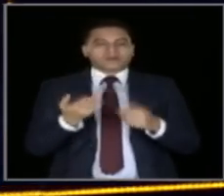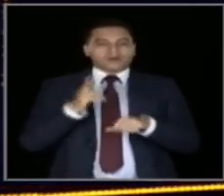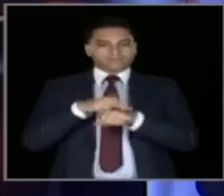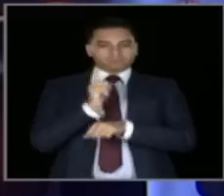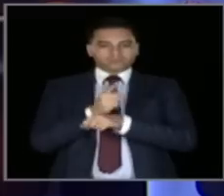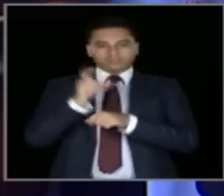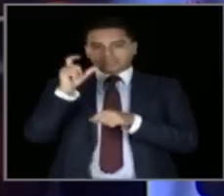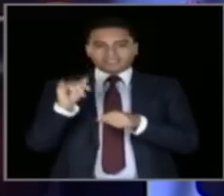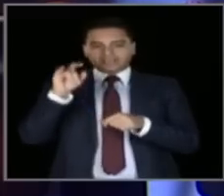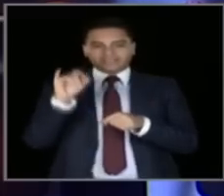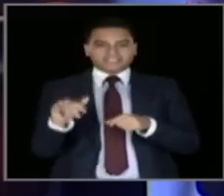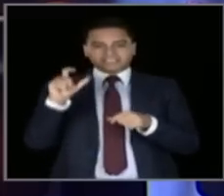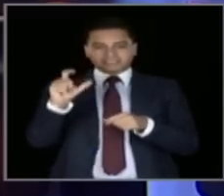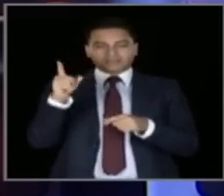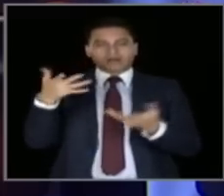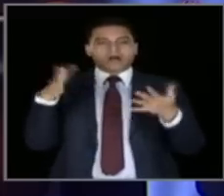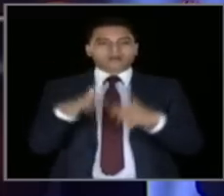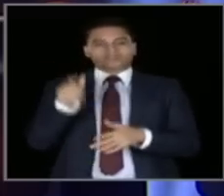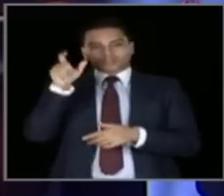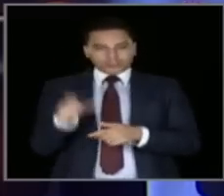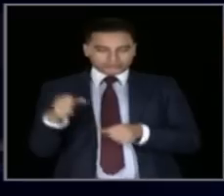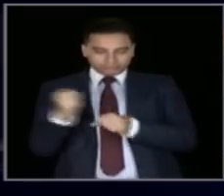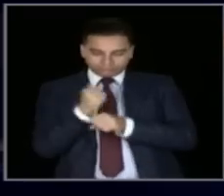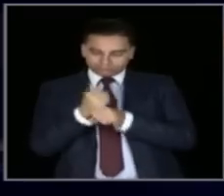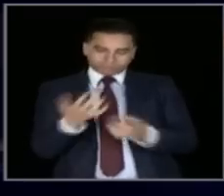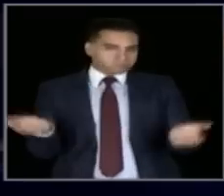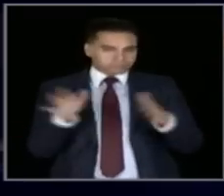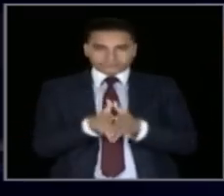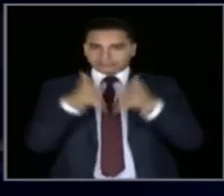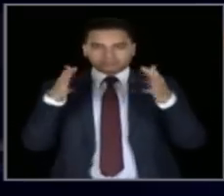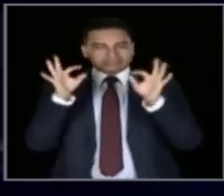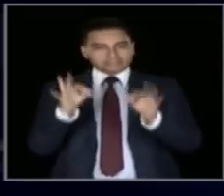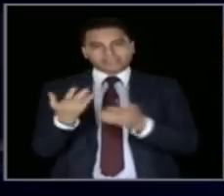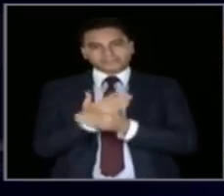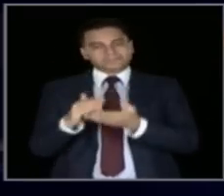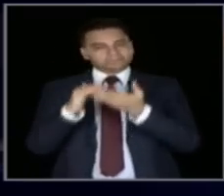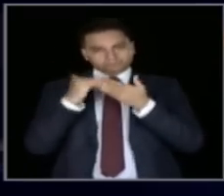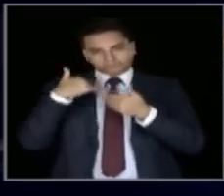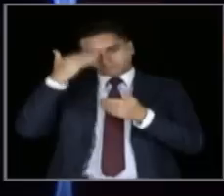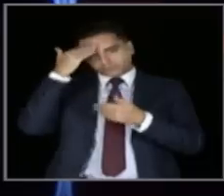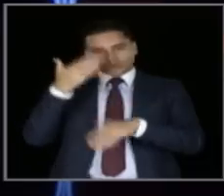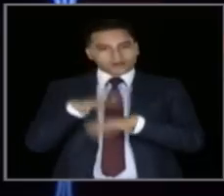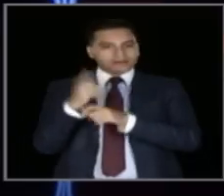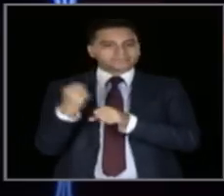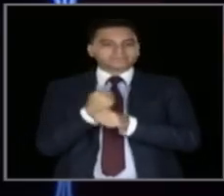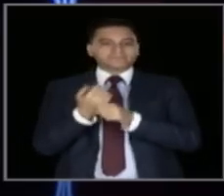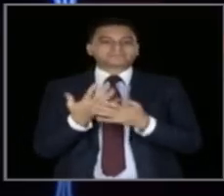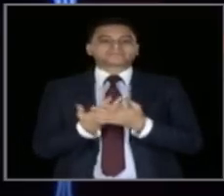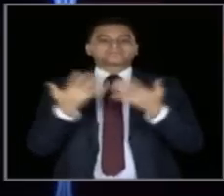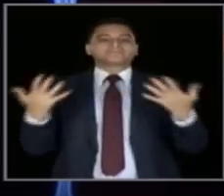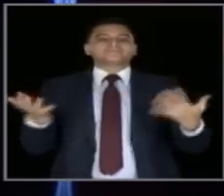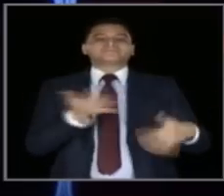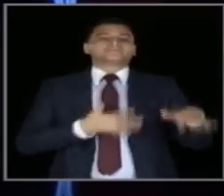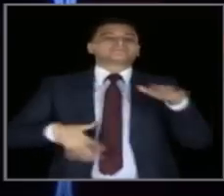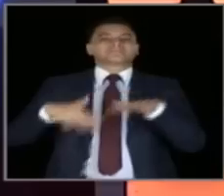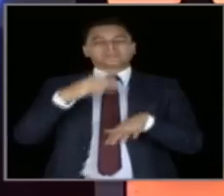استاذه مفين، يعني اكتر حد فينا بذلت مجهود جبار، فانا بشكرها بجد على المجهود اللي هي بذلته. ان شاء الله